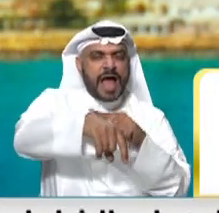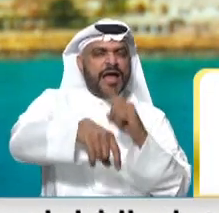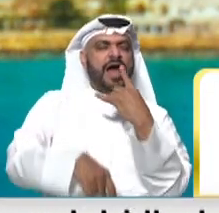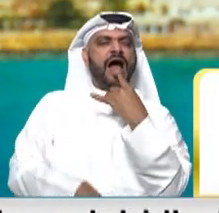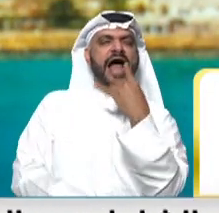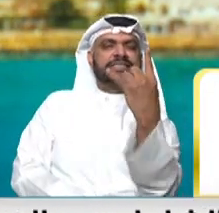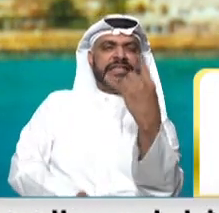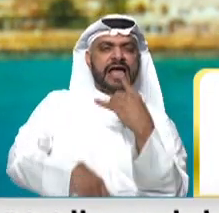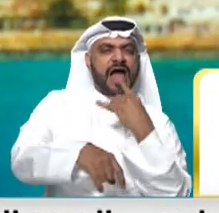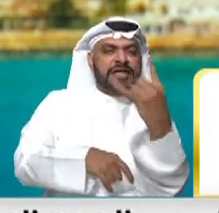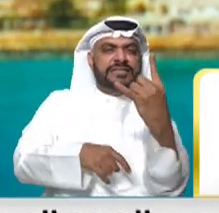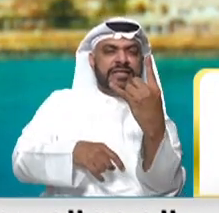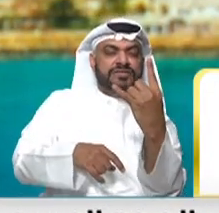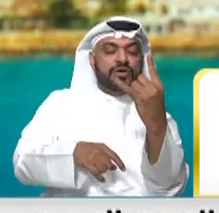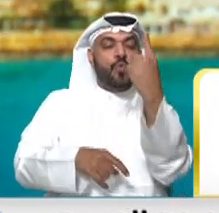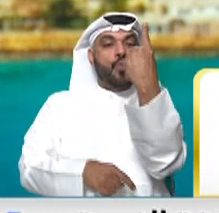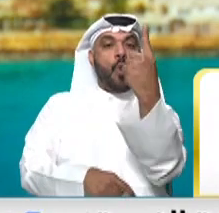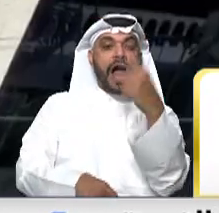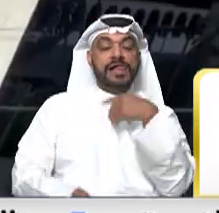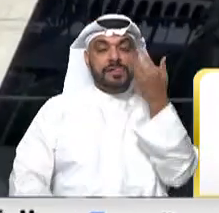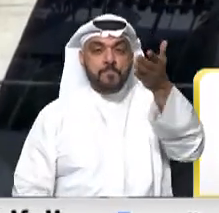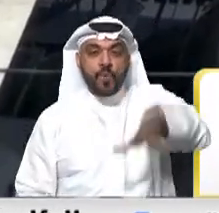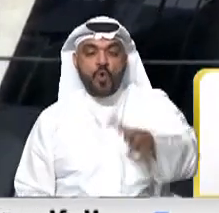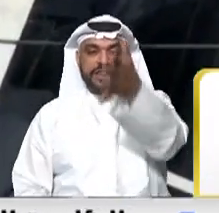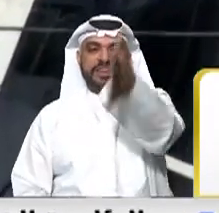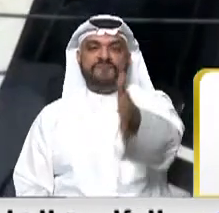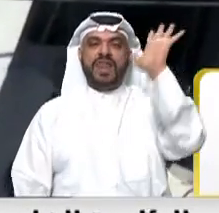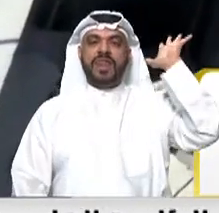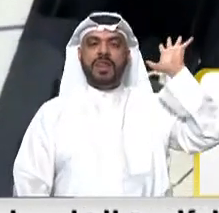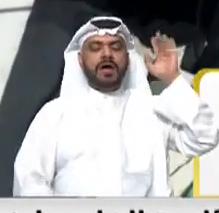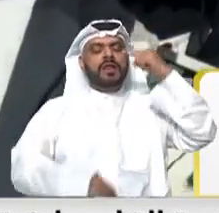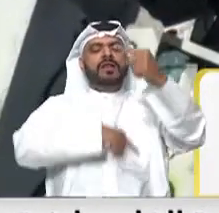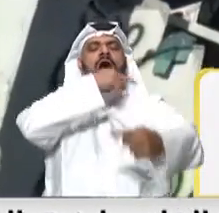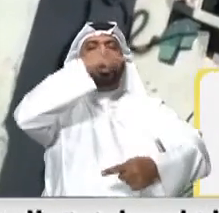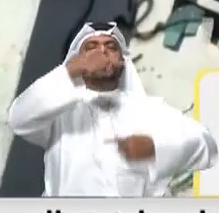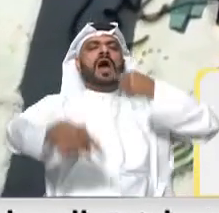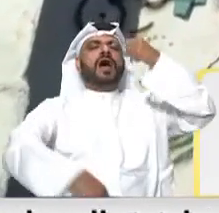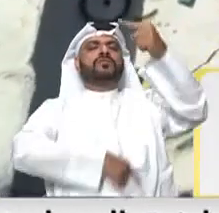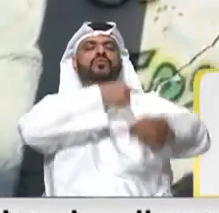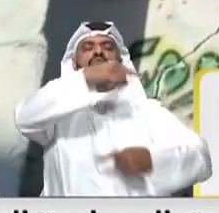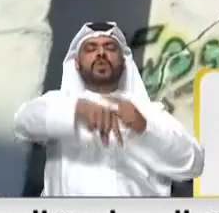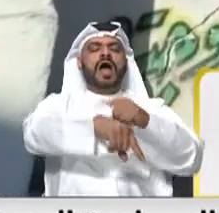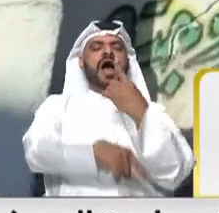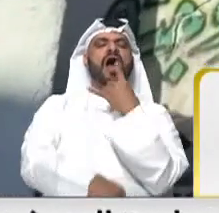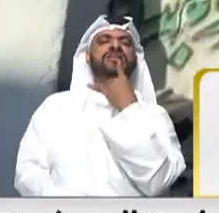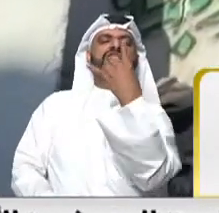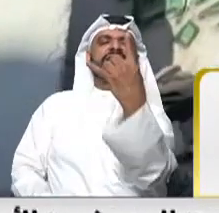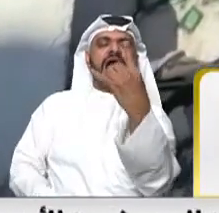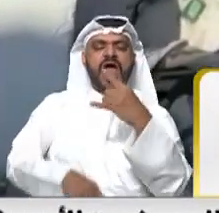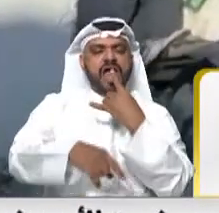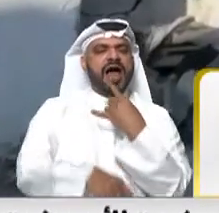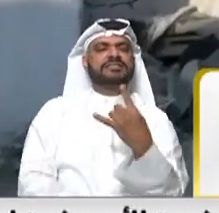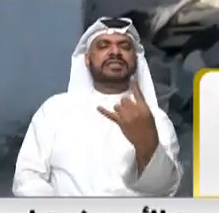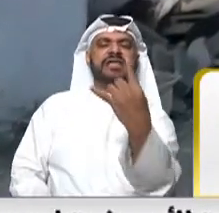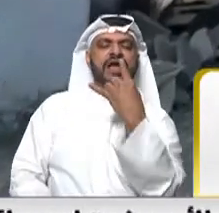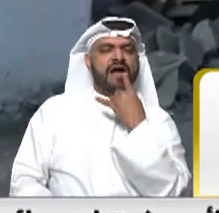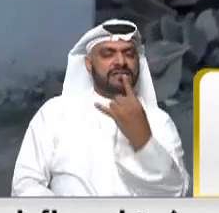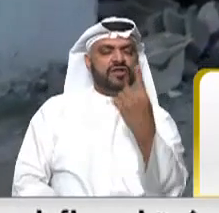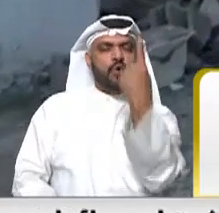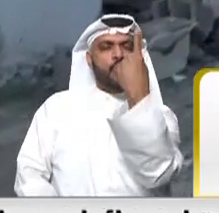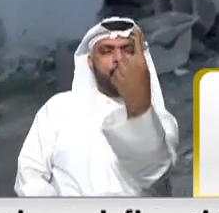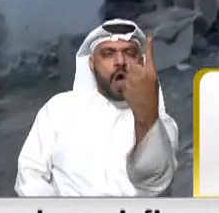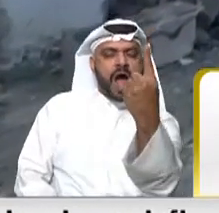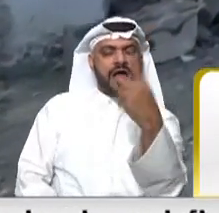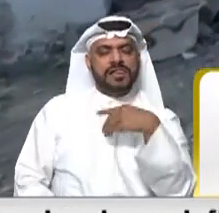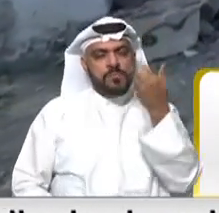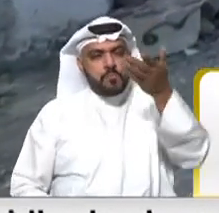جراء الحرب الاسرائيليه المستمره منذ اكثر من سته اشهر واكدت الوكاله الامميه ان وقف اطلاق النار الفوري في